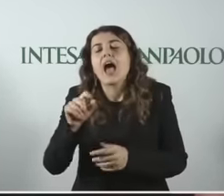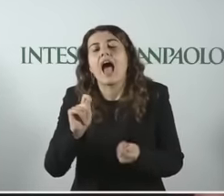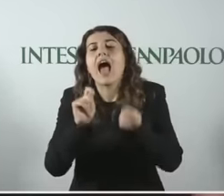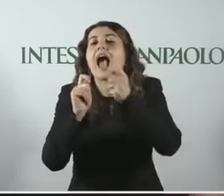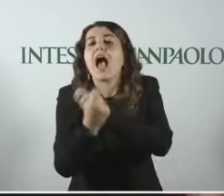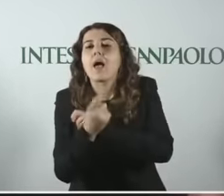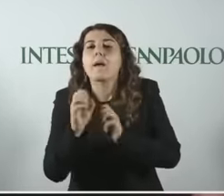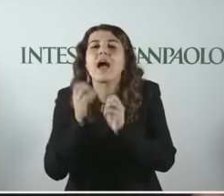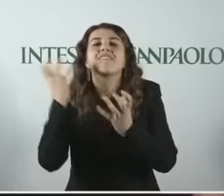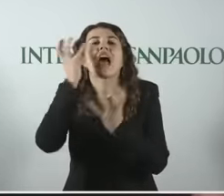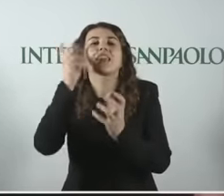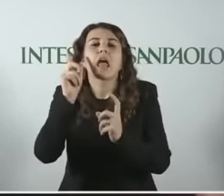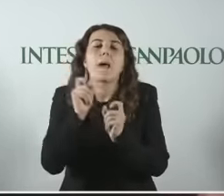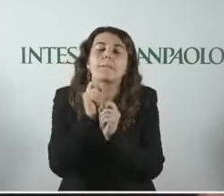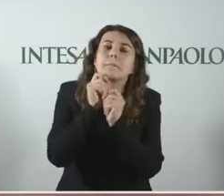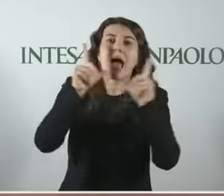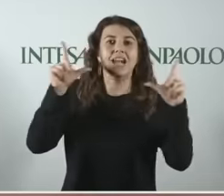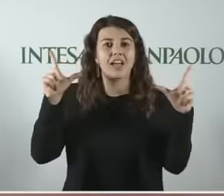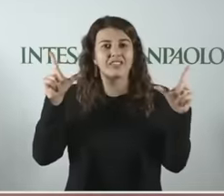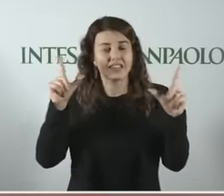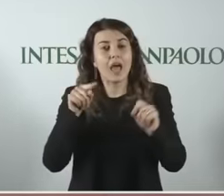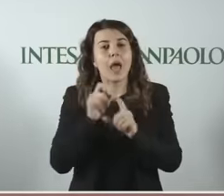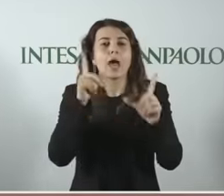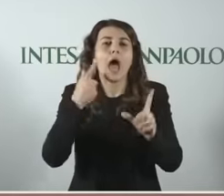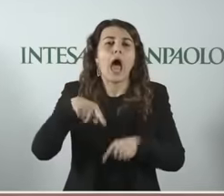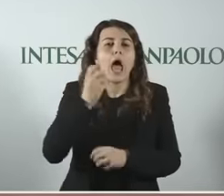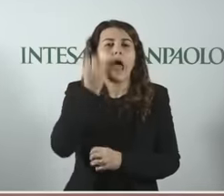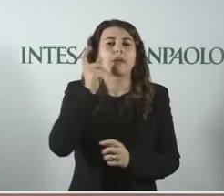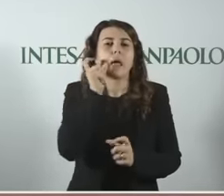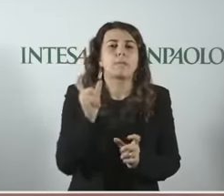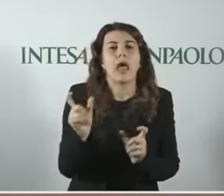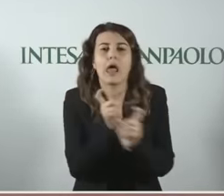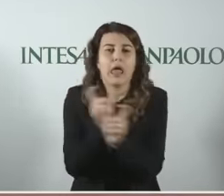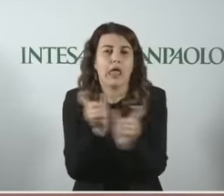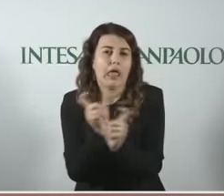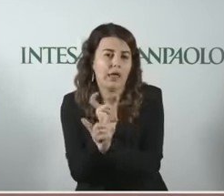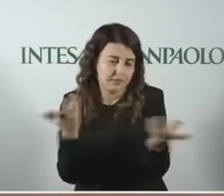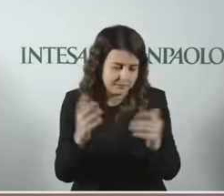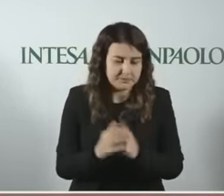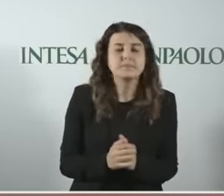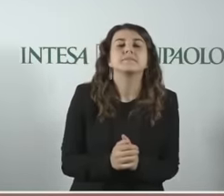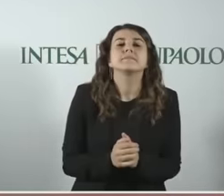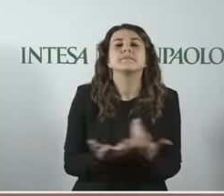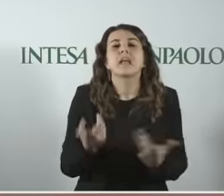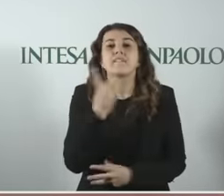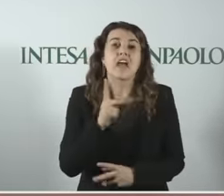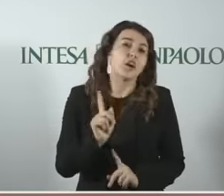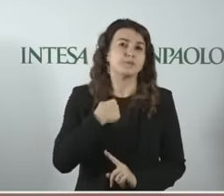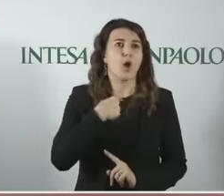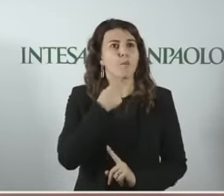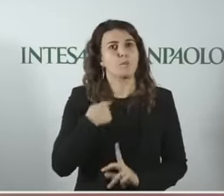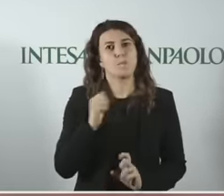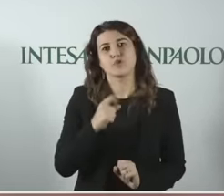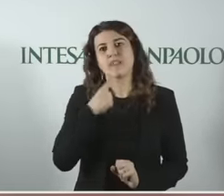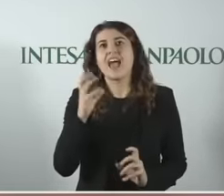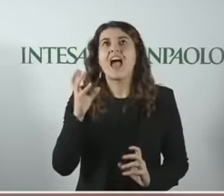declinato in vari modi e quindi alla fine abbiamo inventato Quest questo ibrido ci siamo detti a titolo di giustificazione che in fondo